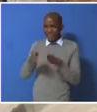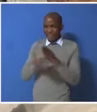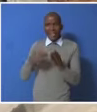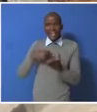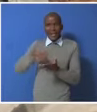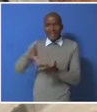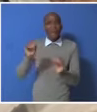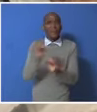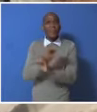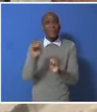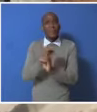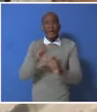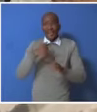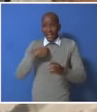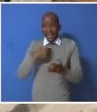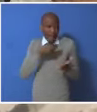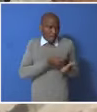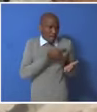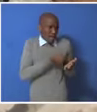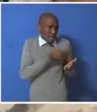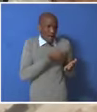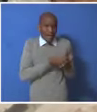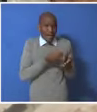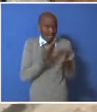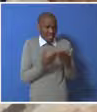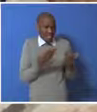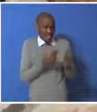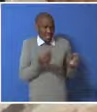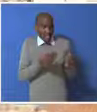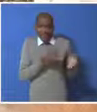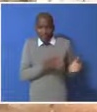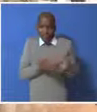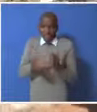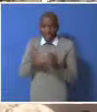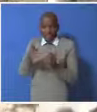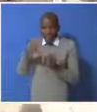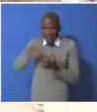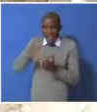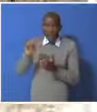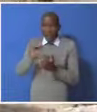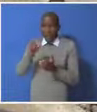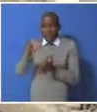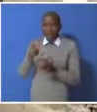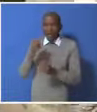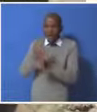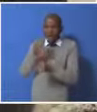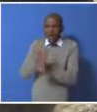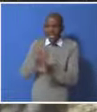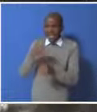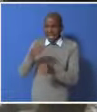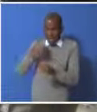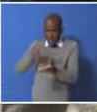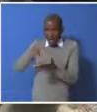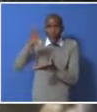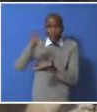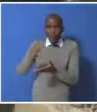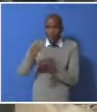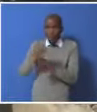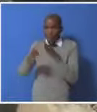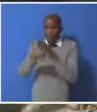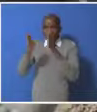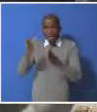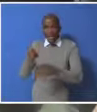sepe sa me ke gore ke tlise dilo tse di dirisiwang go aga. Ee, mme batho ba batlileng go theogela ga ba ira tiroe ga ke ba